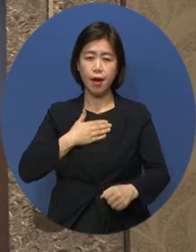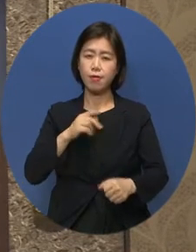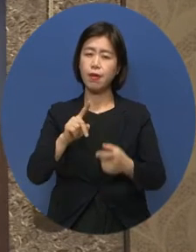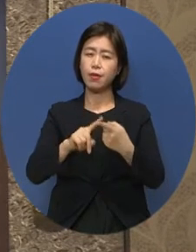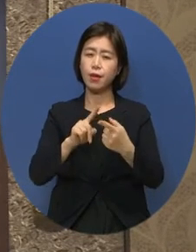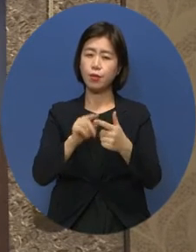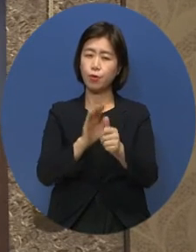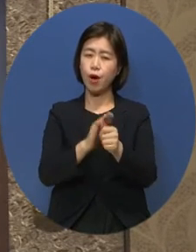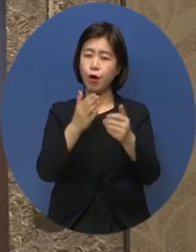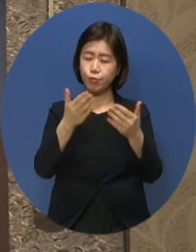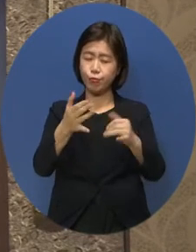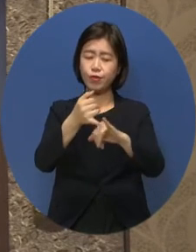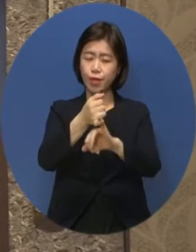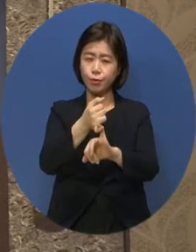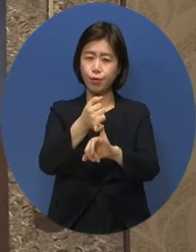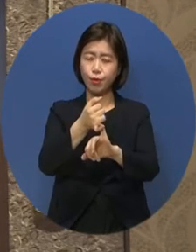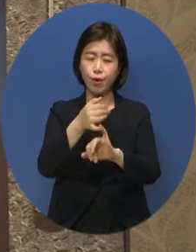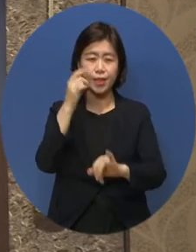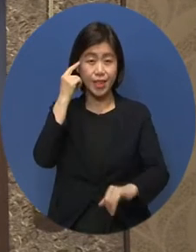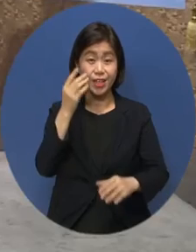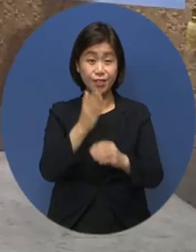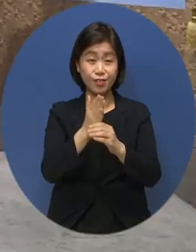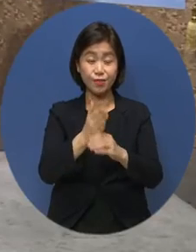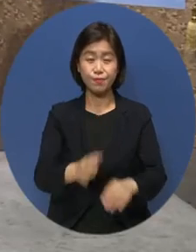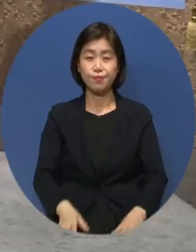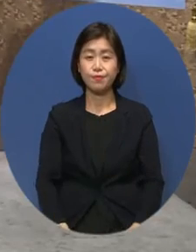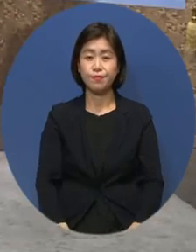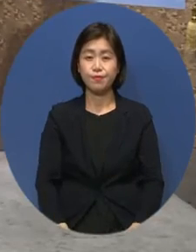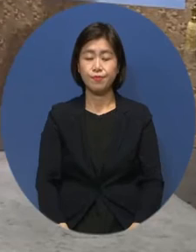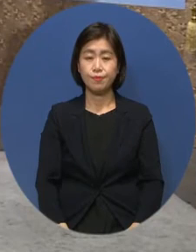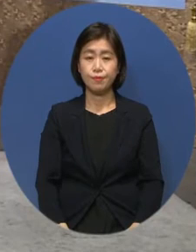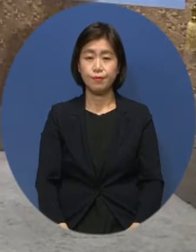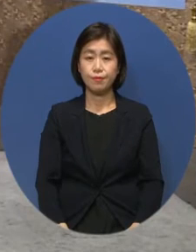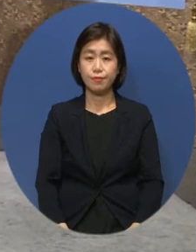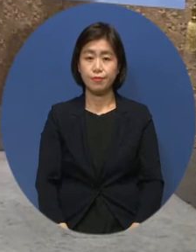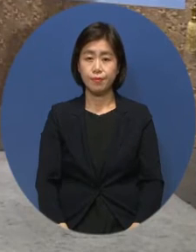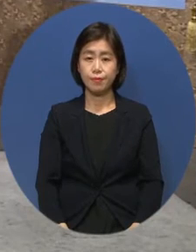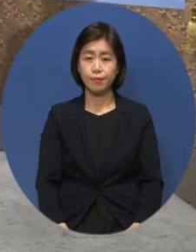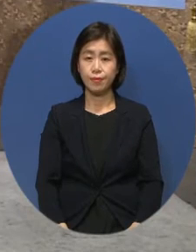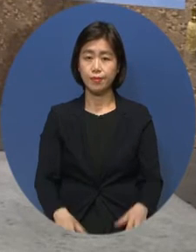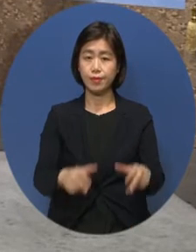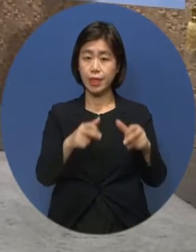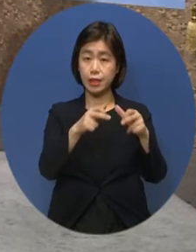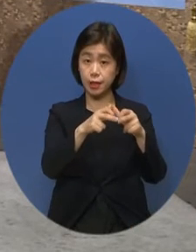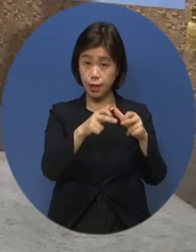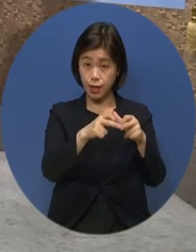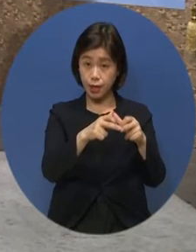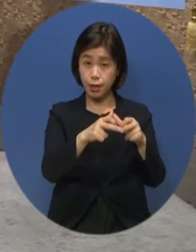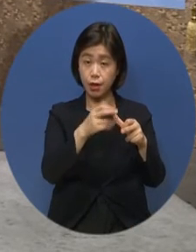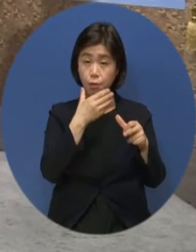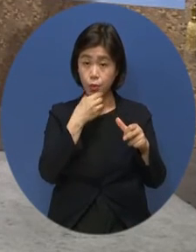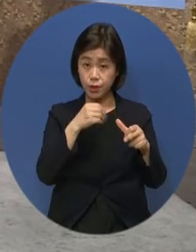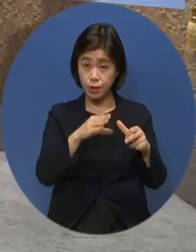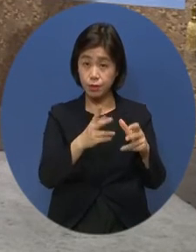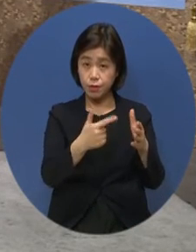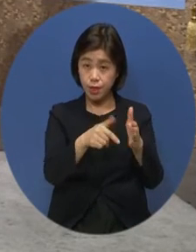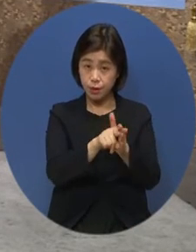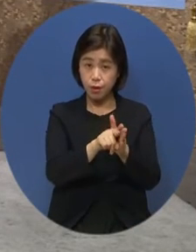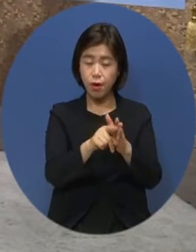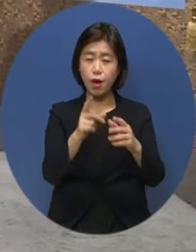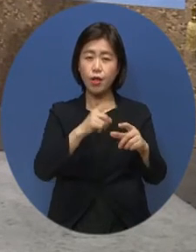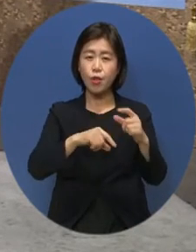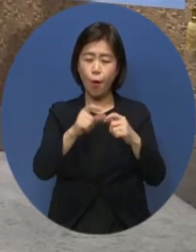있을 거다 이런 다짐을 해 보고 있습니다 그러니까 좀 더 태 보면 의 장애인 복지를 위해서 보다